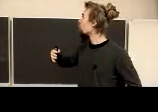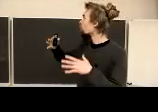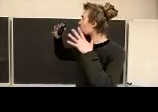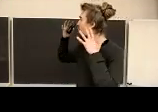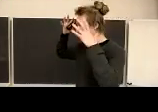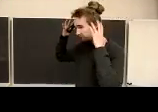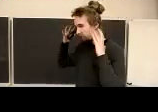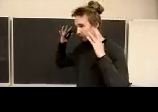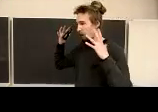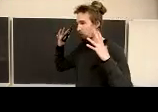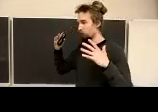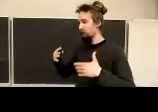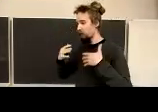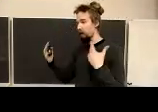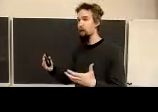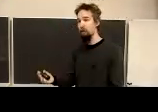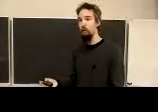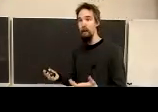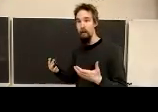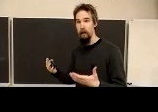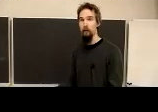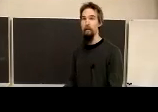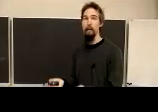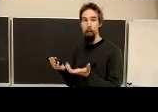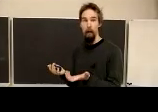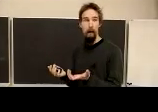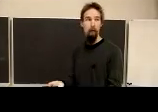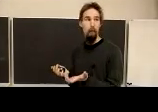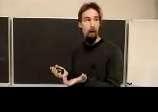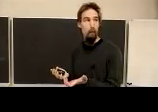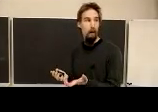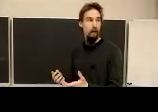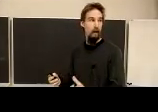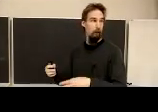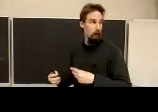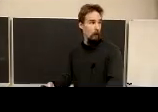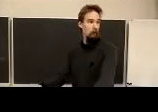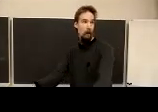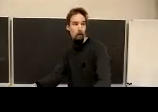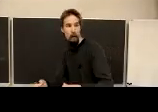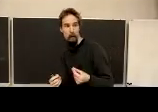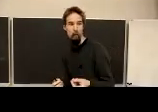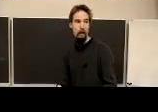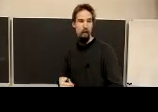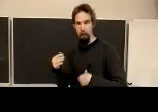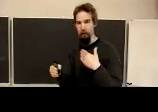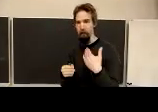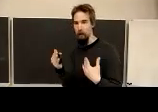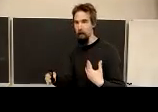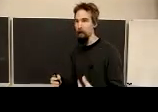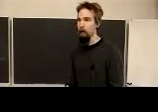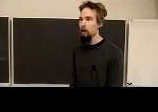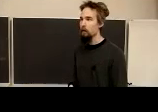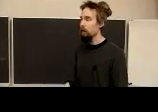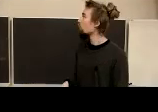kuin koko itsen elämän kontekstiin ja ihmissuhteisiin liittyviä teemoja ehkä voimakkaammin esiin, että voi tulla joku repäsy irti semmoisesta